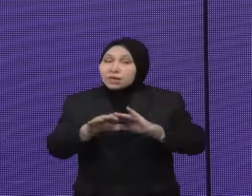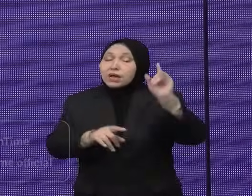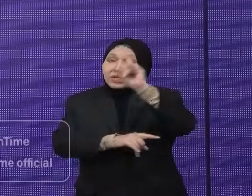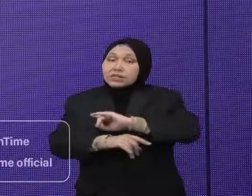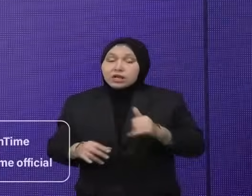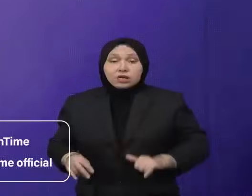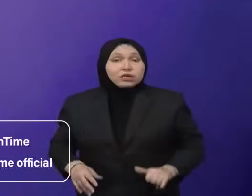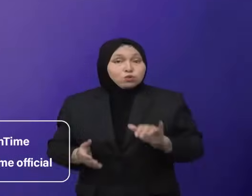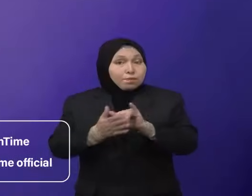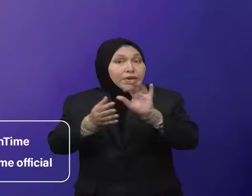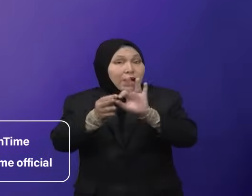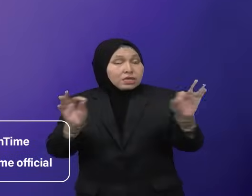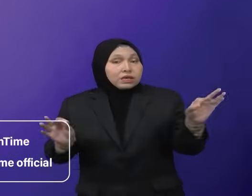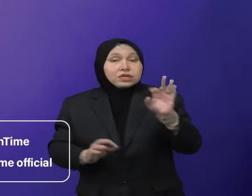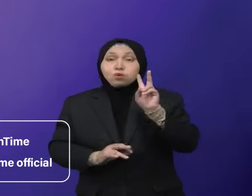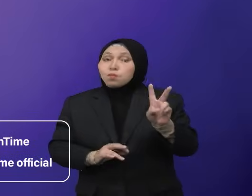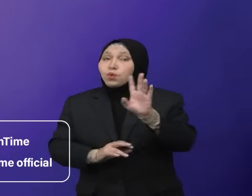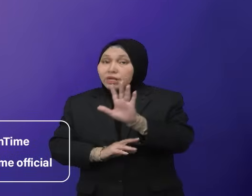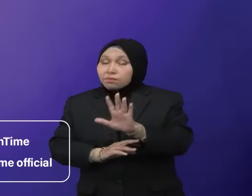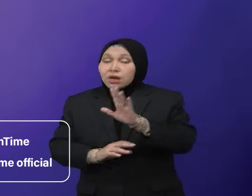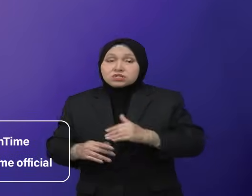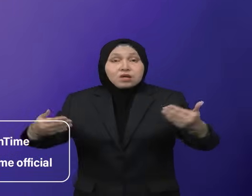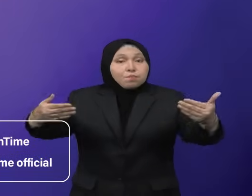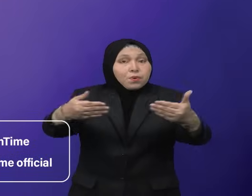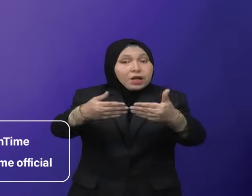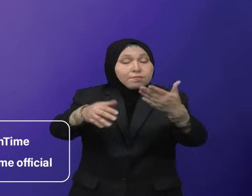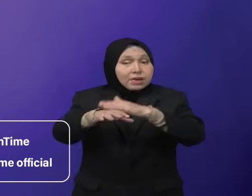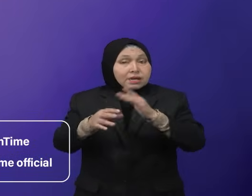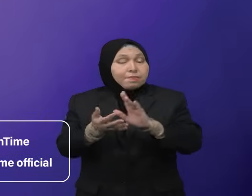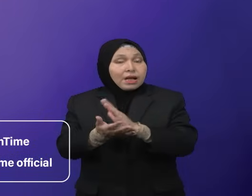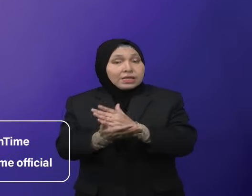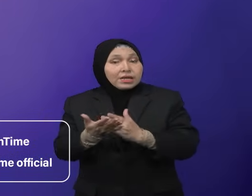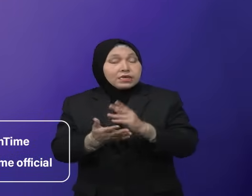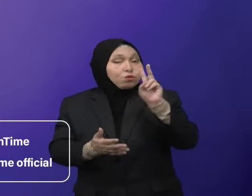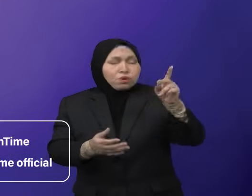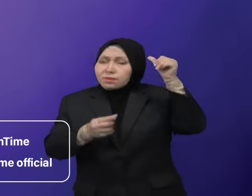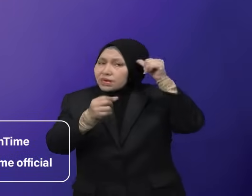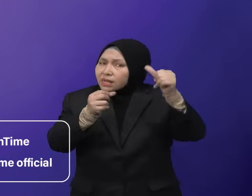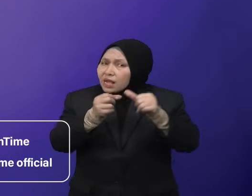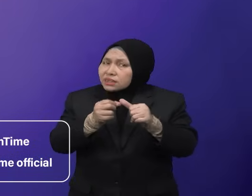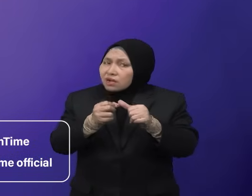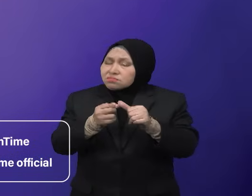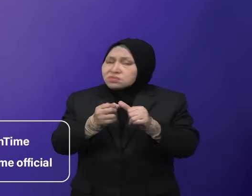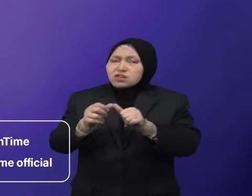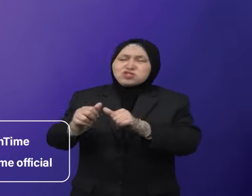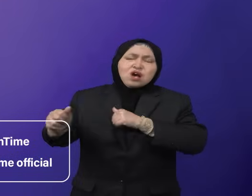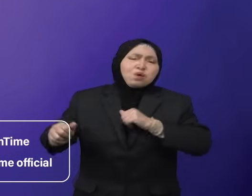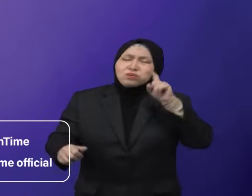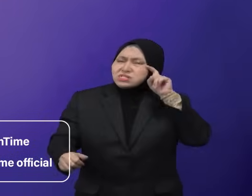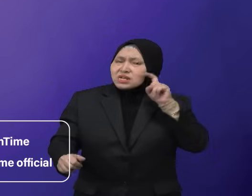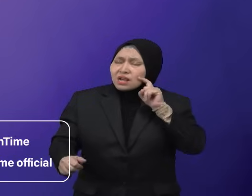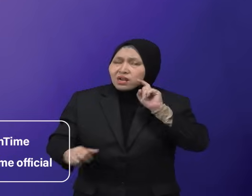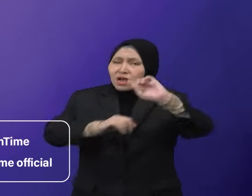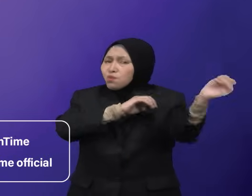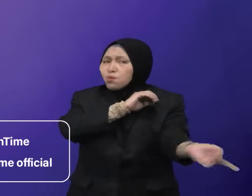ini. Iaitu pada ayat yang ke-25, sambungan pada bahagian yang kedua ini, peringatan agar menjauhi zina dan